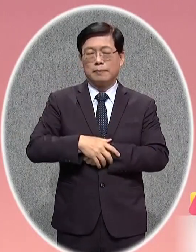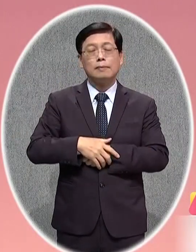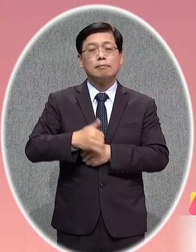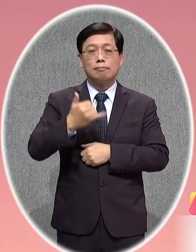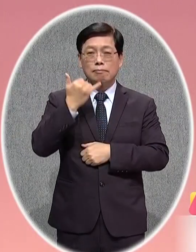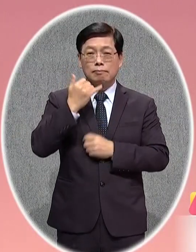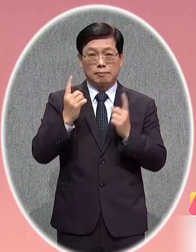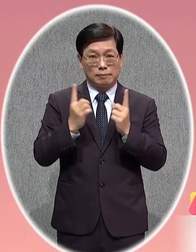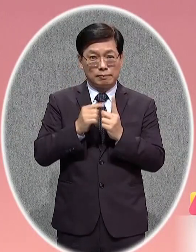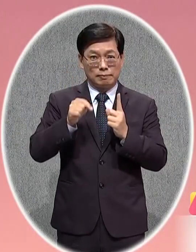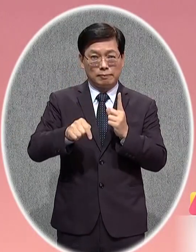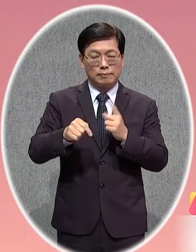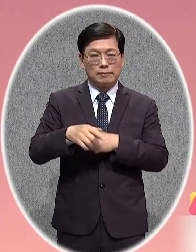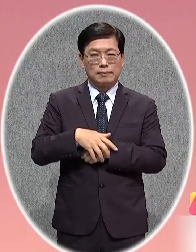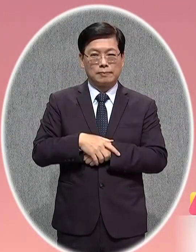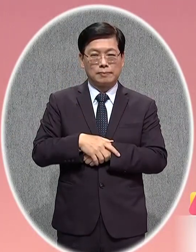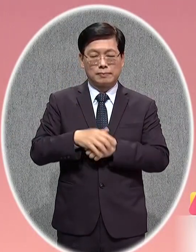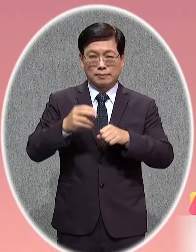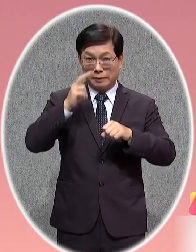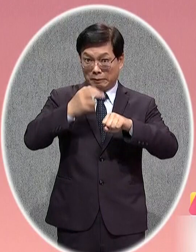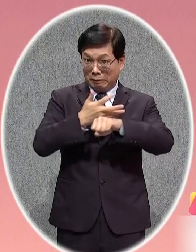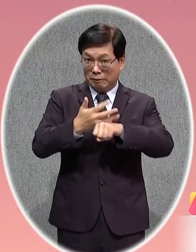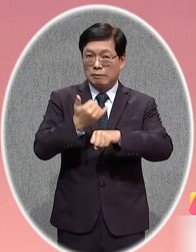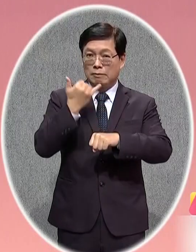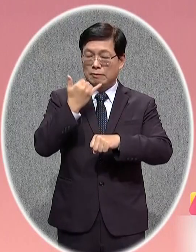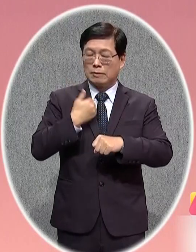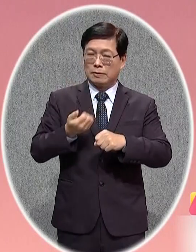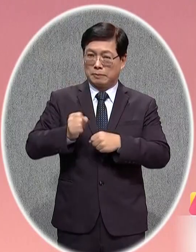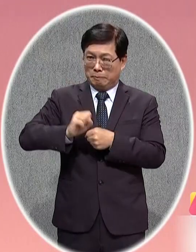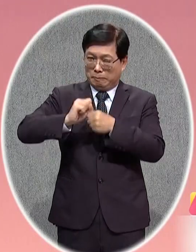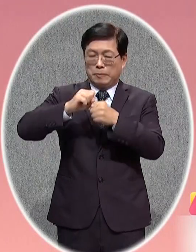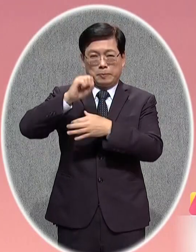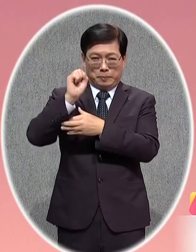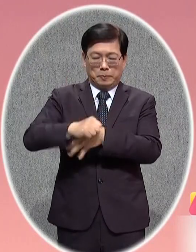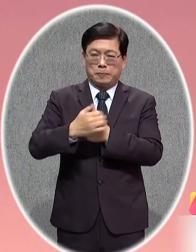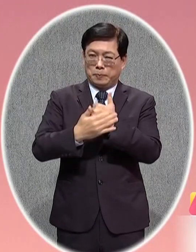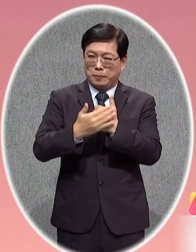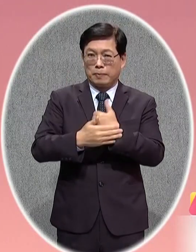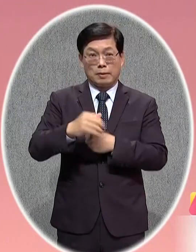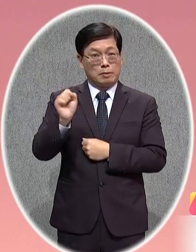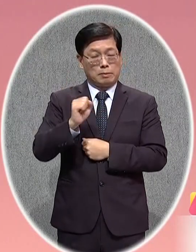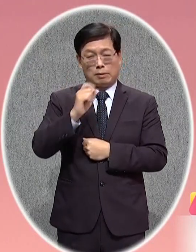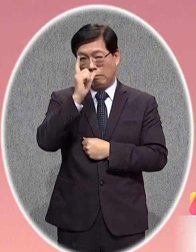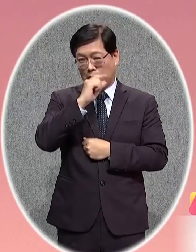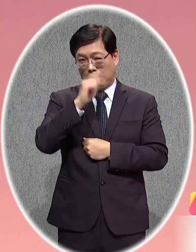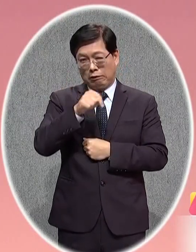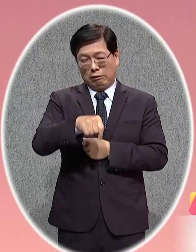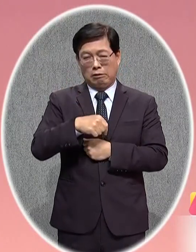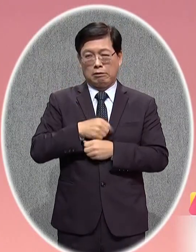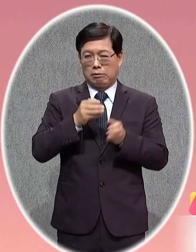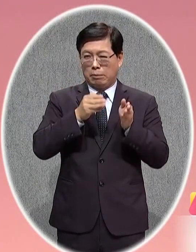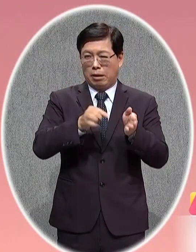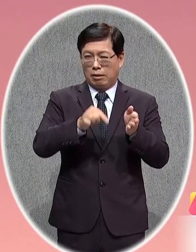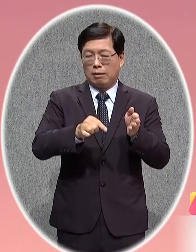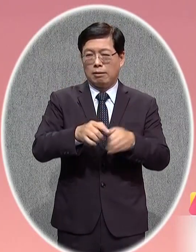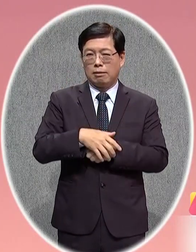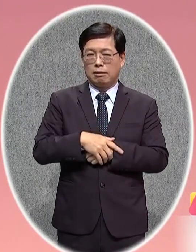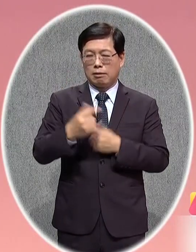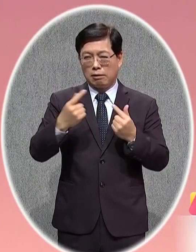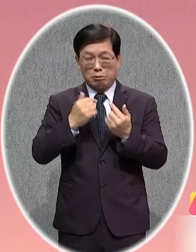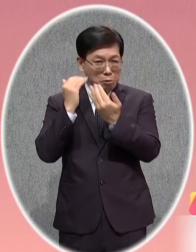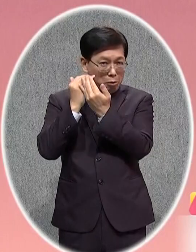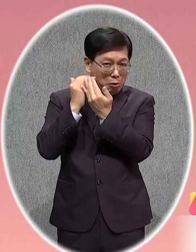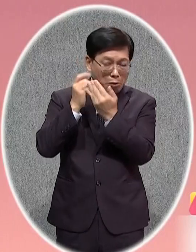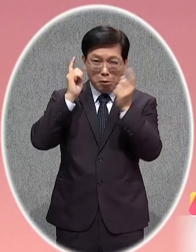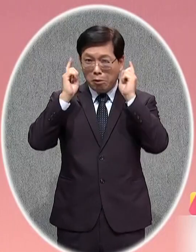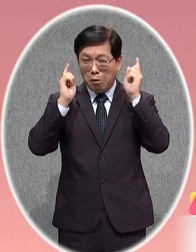怎么样对这个藻礁能够有更多的承诺，我们不要在上面像是这个捉迷藏